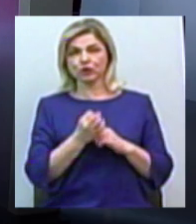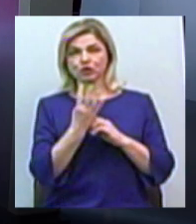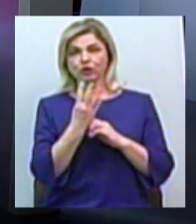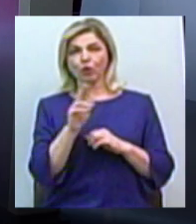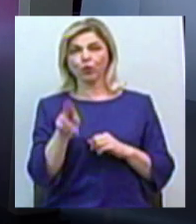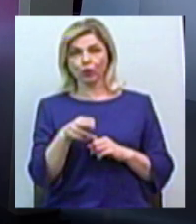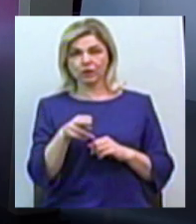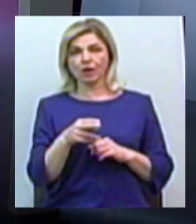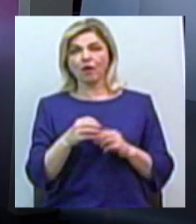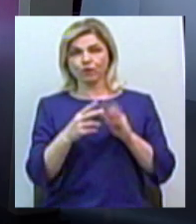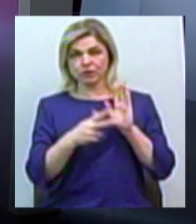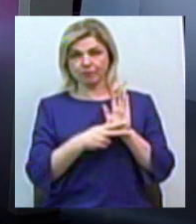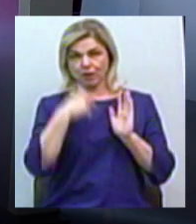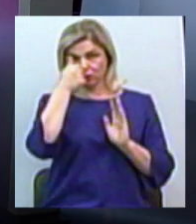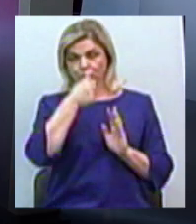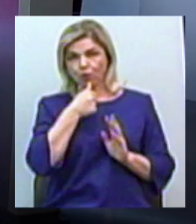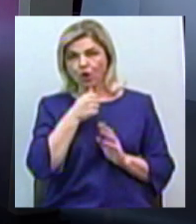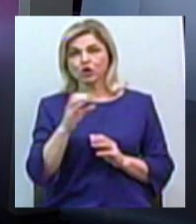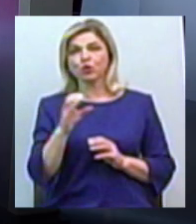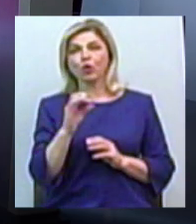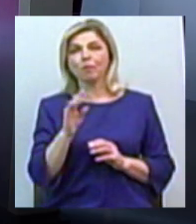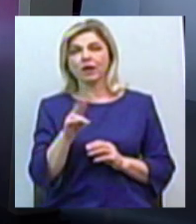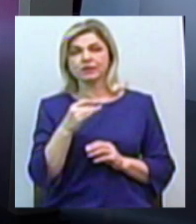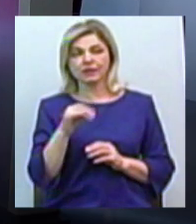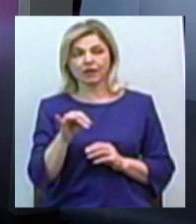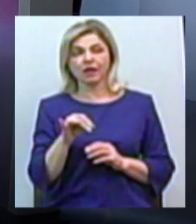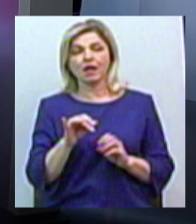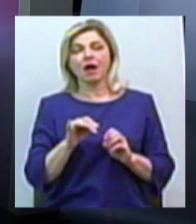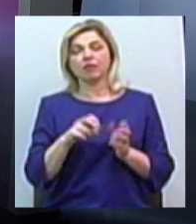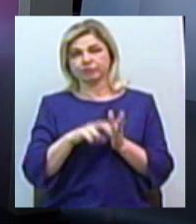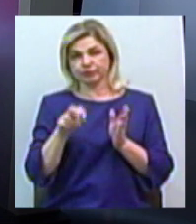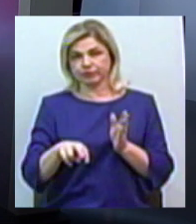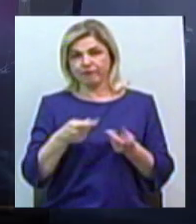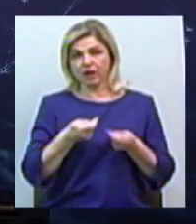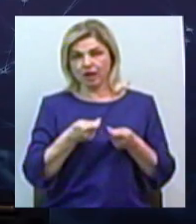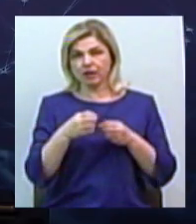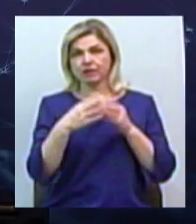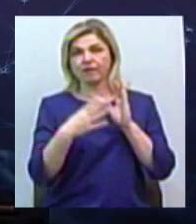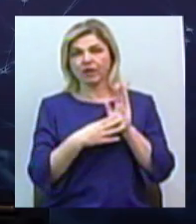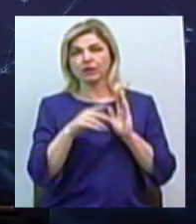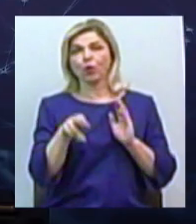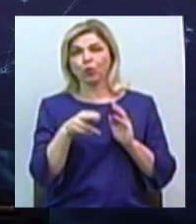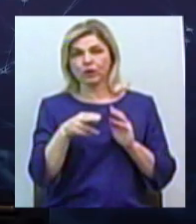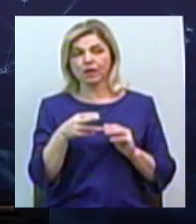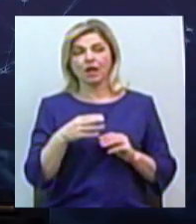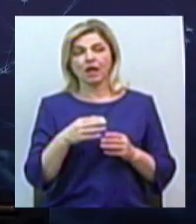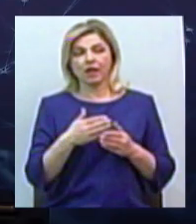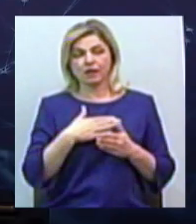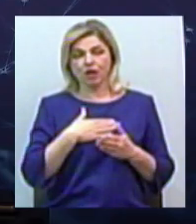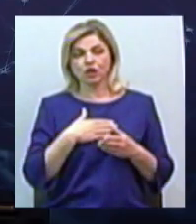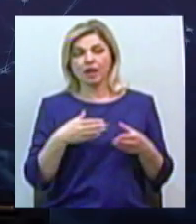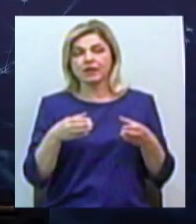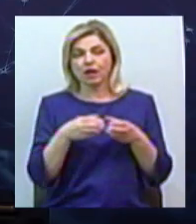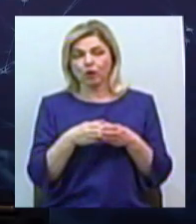грудня цього ж 18-го року Скоропадський зрікся влади, і 19 грудня у нас директорія зайшла